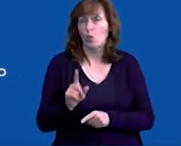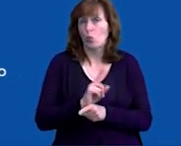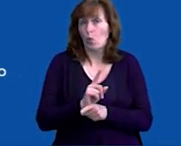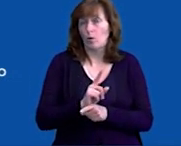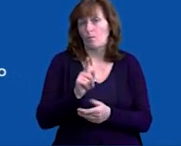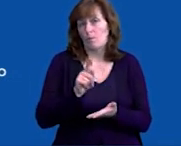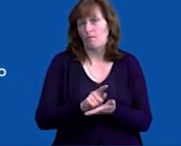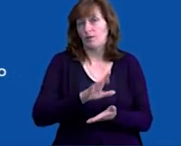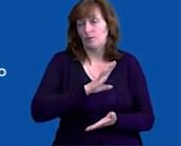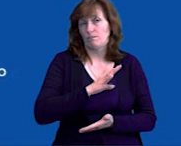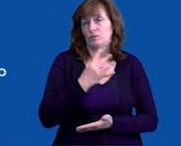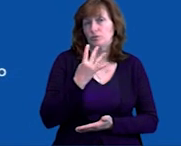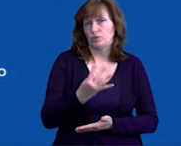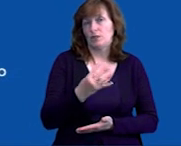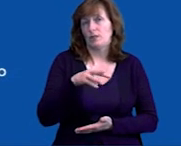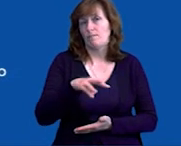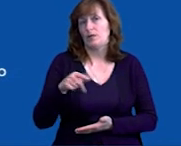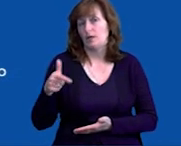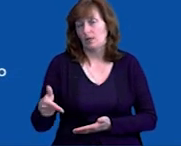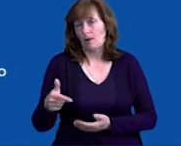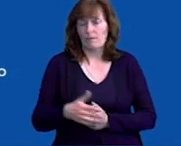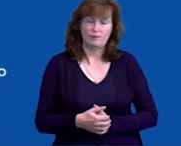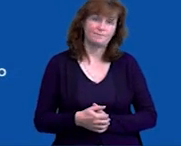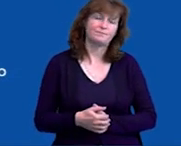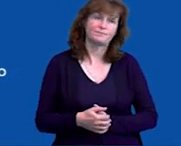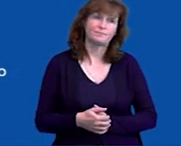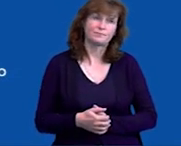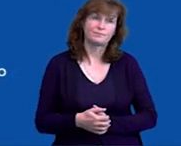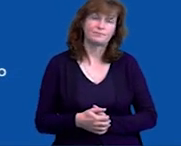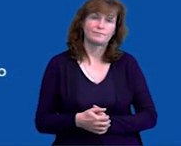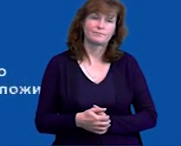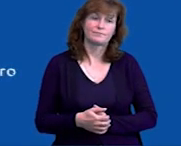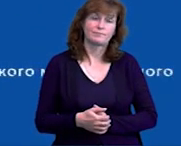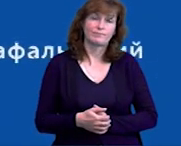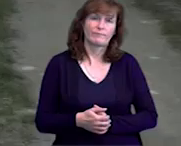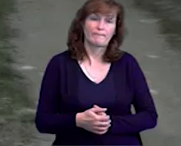Норма повинна бути 4 міліграма на дециметр кубічний.